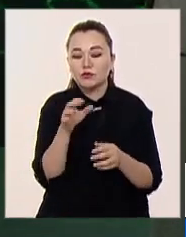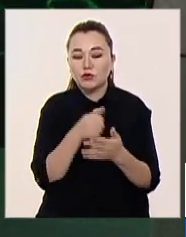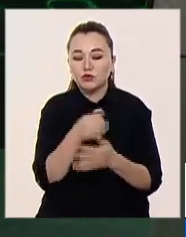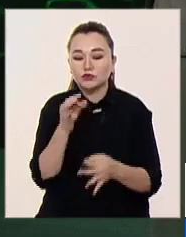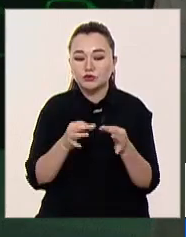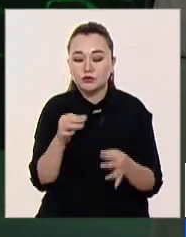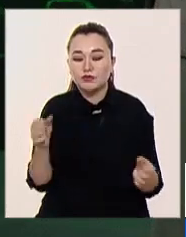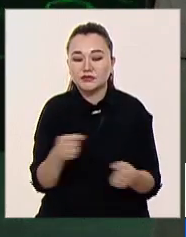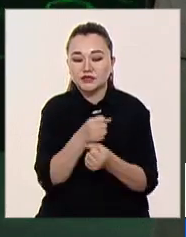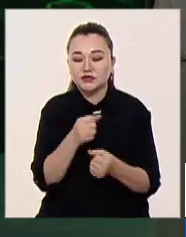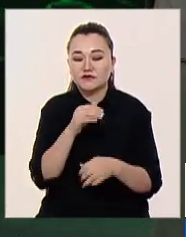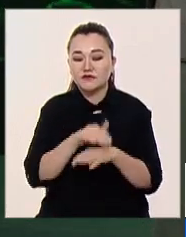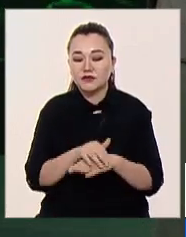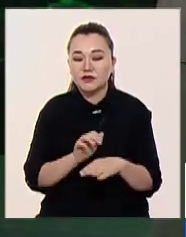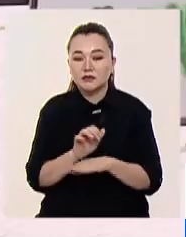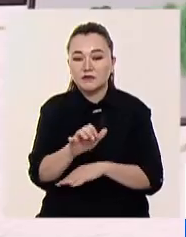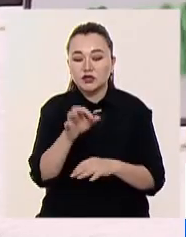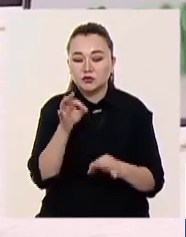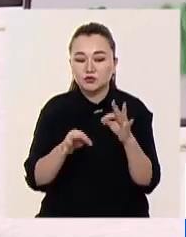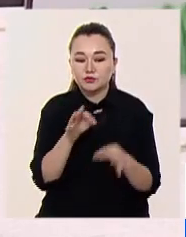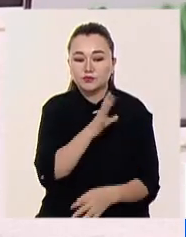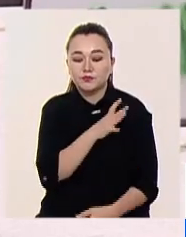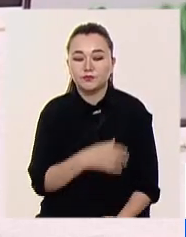қолдау хатты сотқа жолдады.